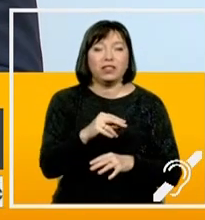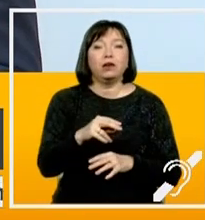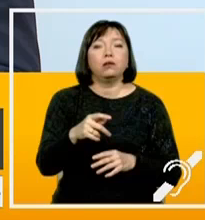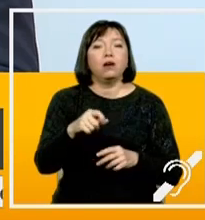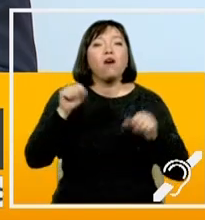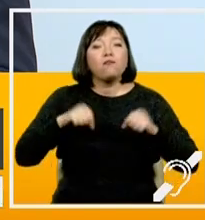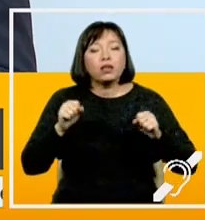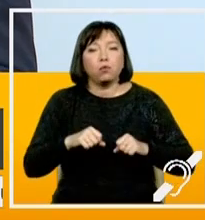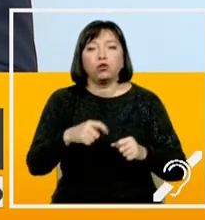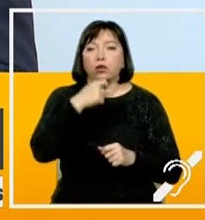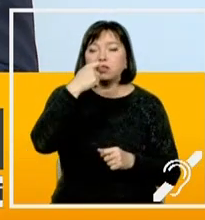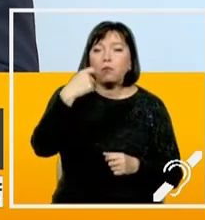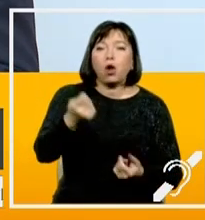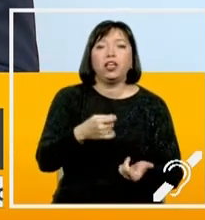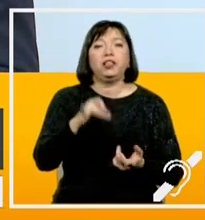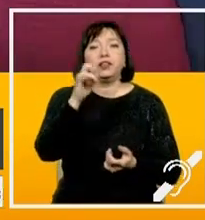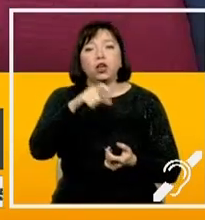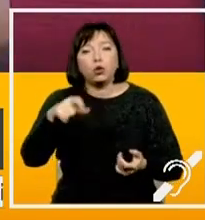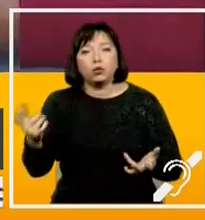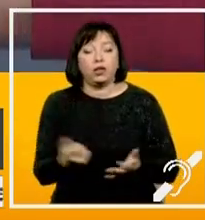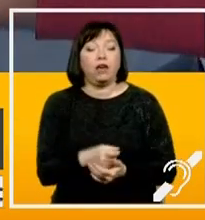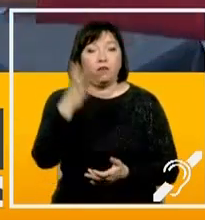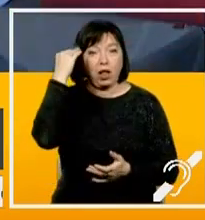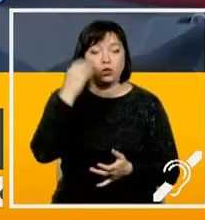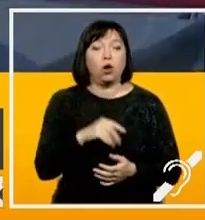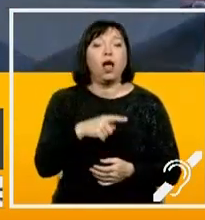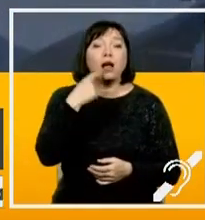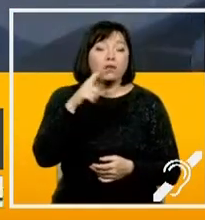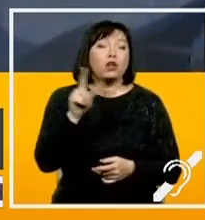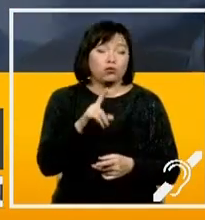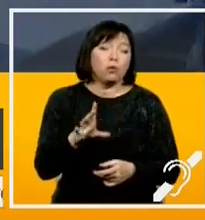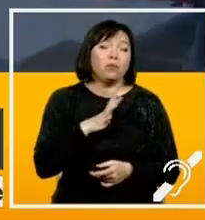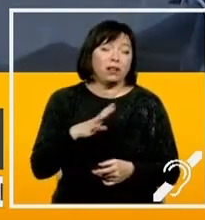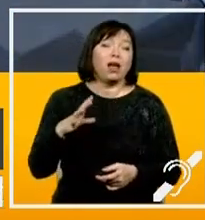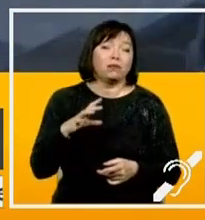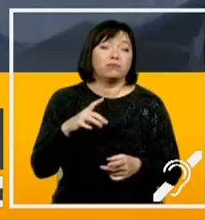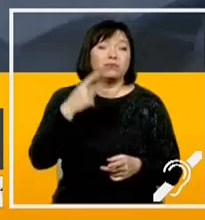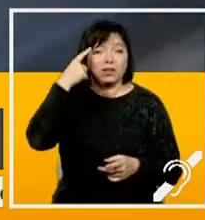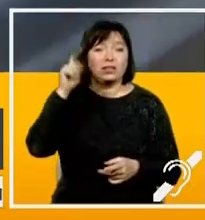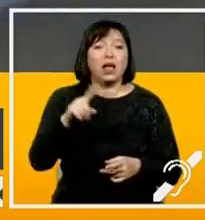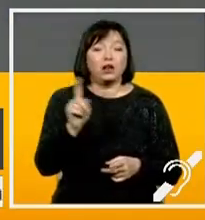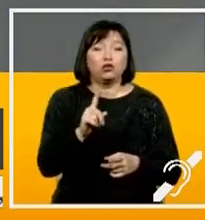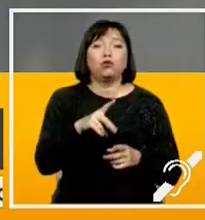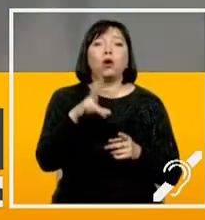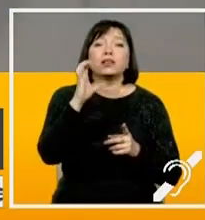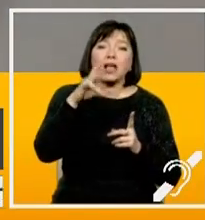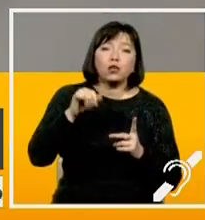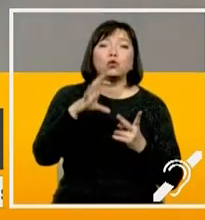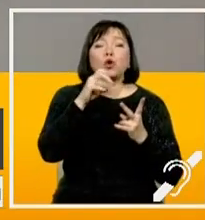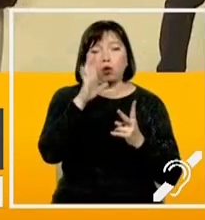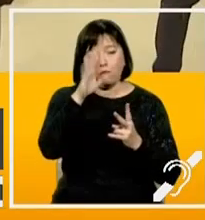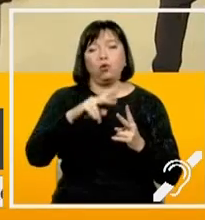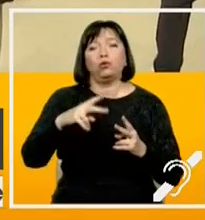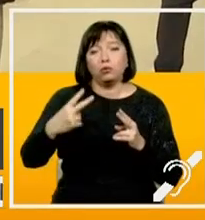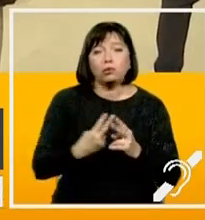și civile din Republica Moldova. Analiștii spun că era de așteptat ca Maia Sandu și Alexandru Stoianoglo să lupte